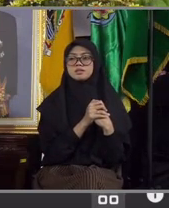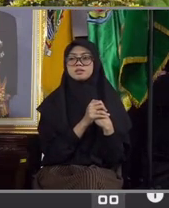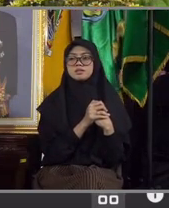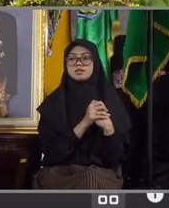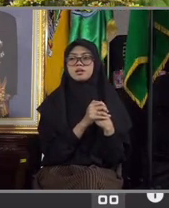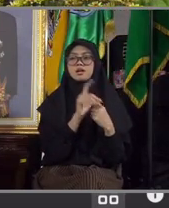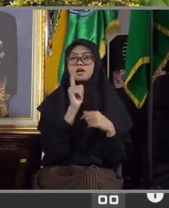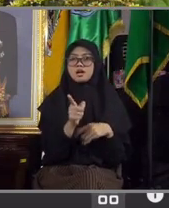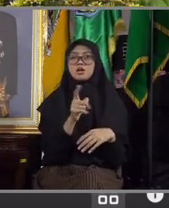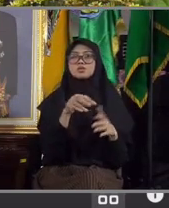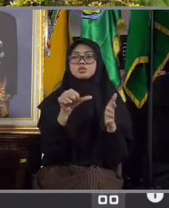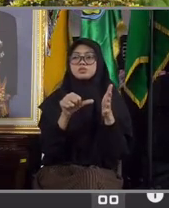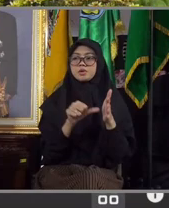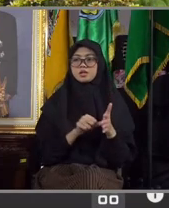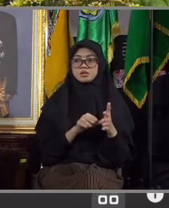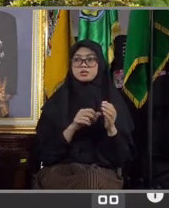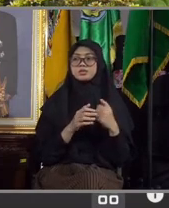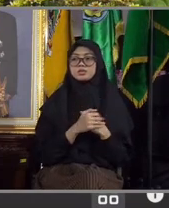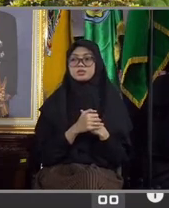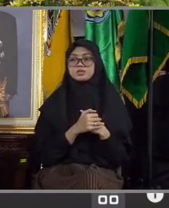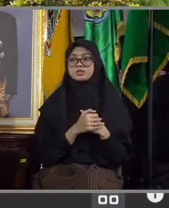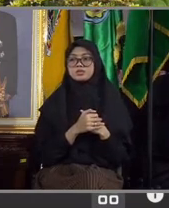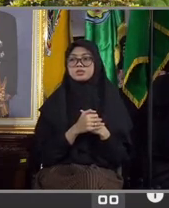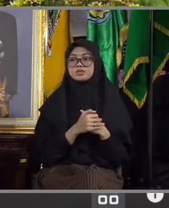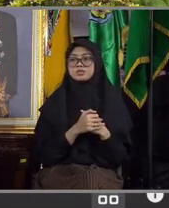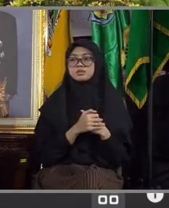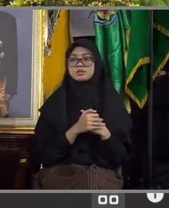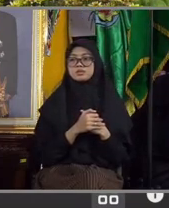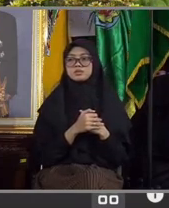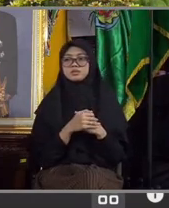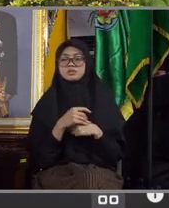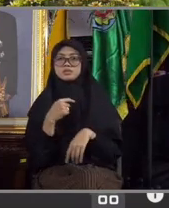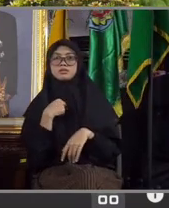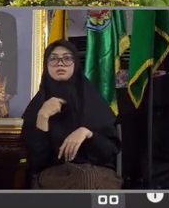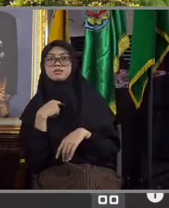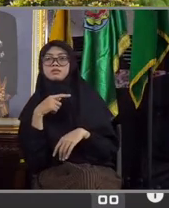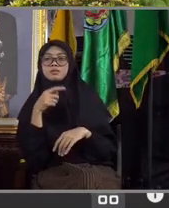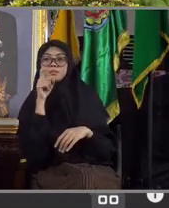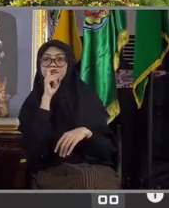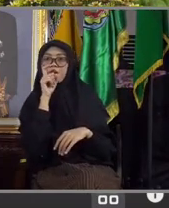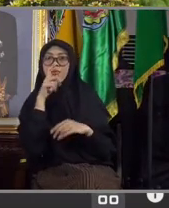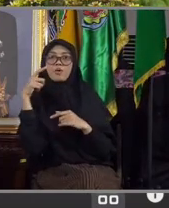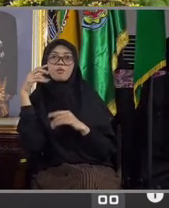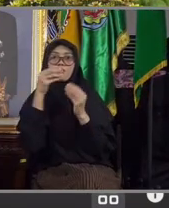harus dibantu. Oh, saya ini Pak Wagub mau tanya.